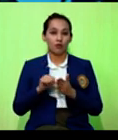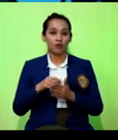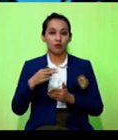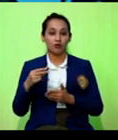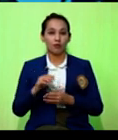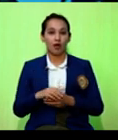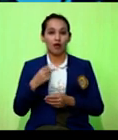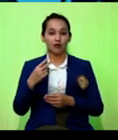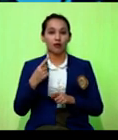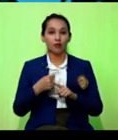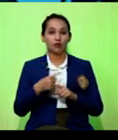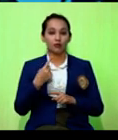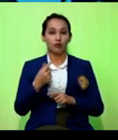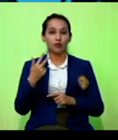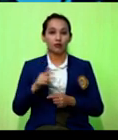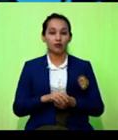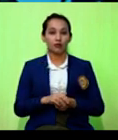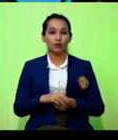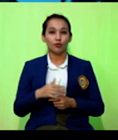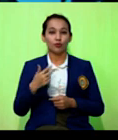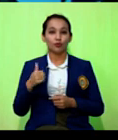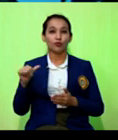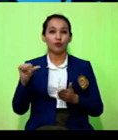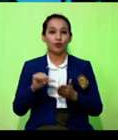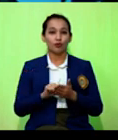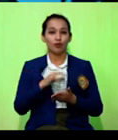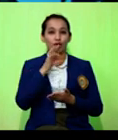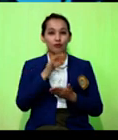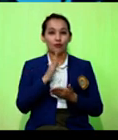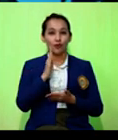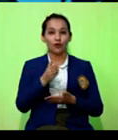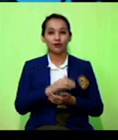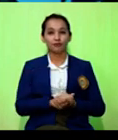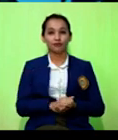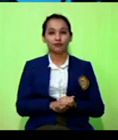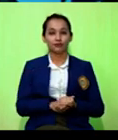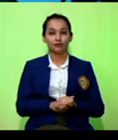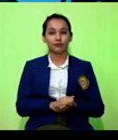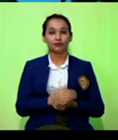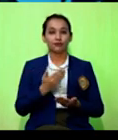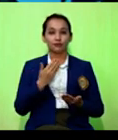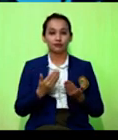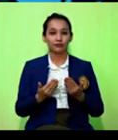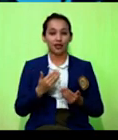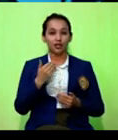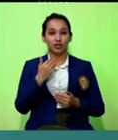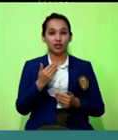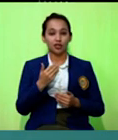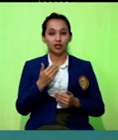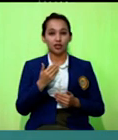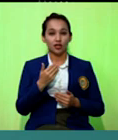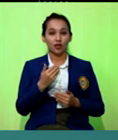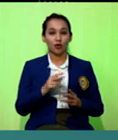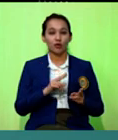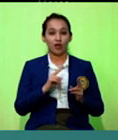1 sonining yig'indisi 3 ga. Natija 36 ga teng. Agarda siz amallar